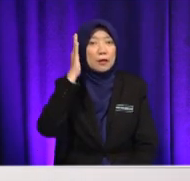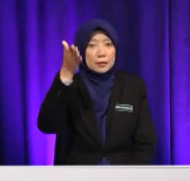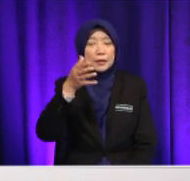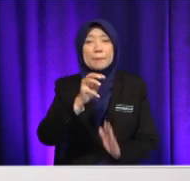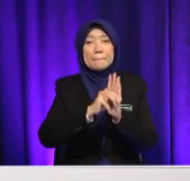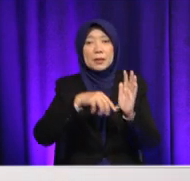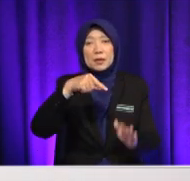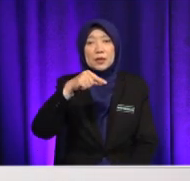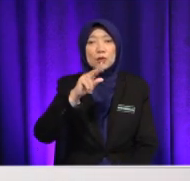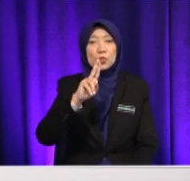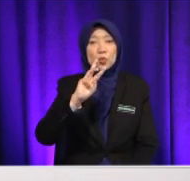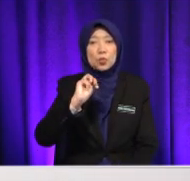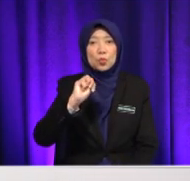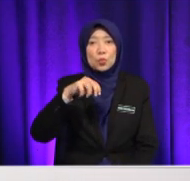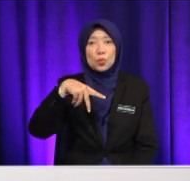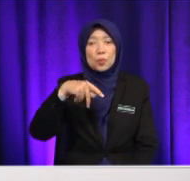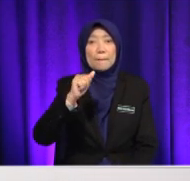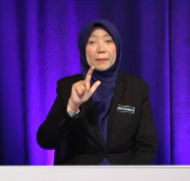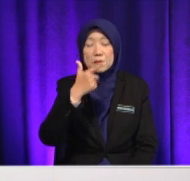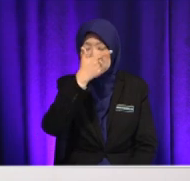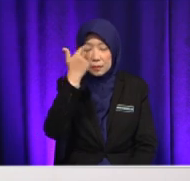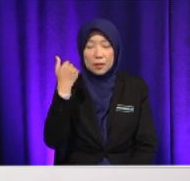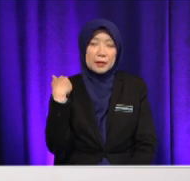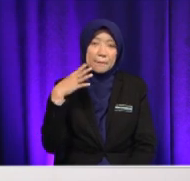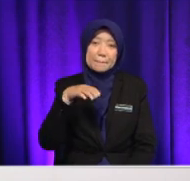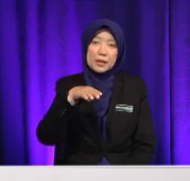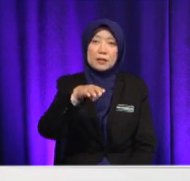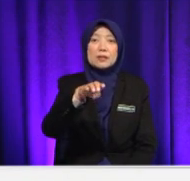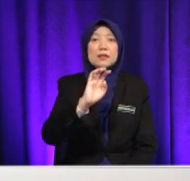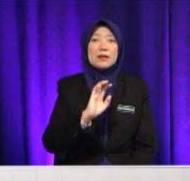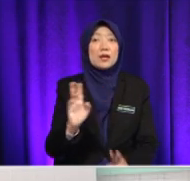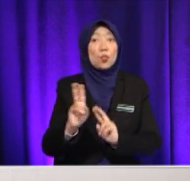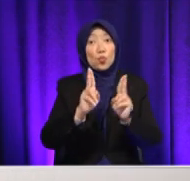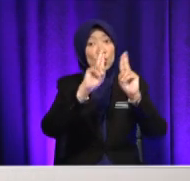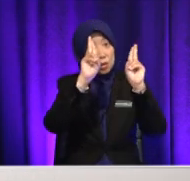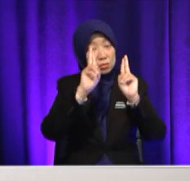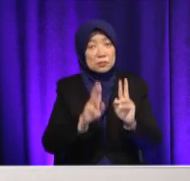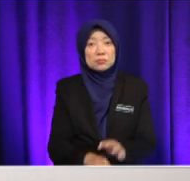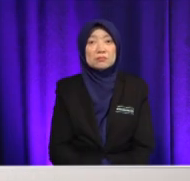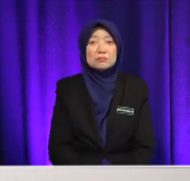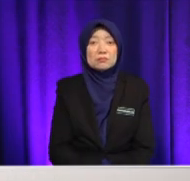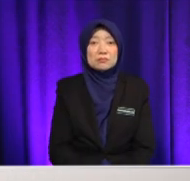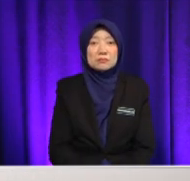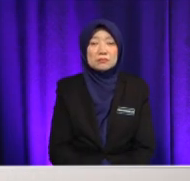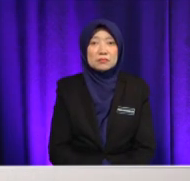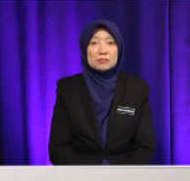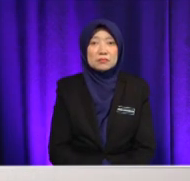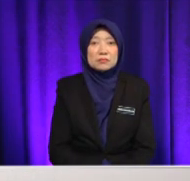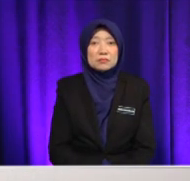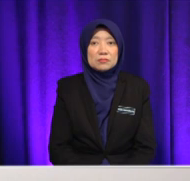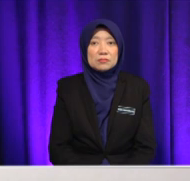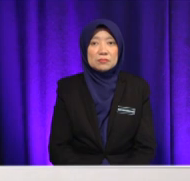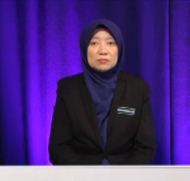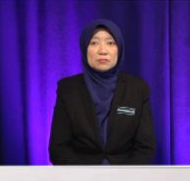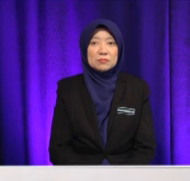menggumpal. Disebabkan oleh tindakan bakteria. Bakteria. Tepat sekali, Chong. Okey, Ego. Okey. So mungkin Chong